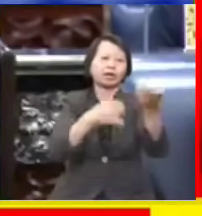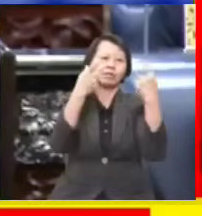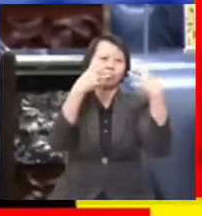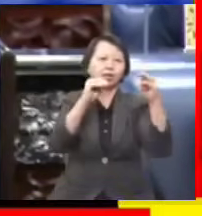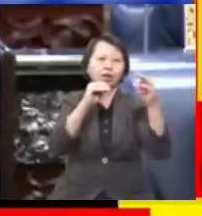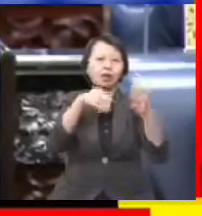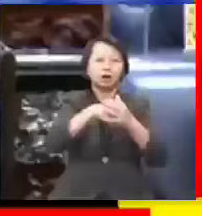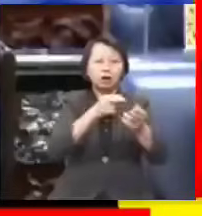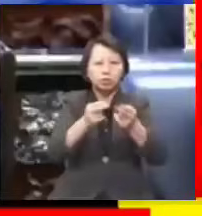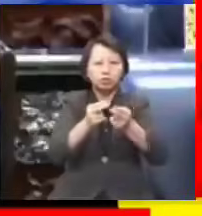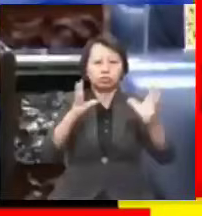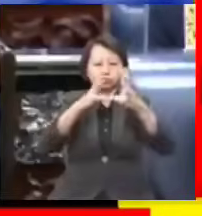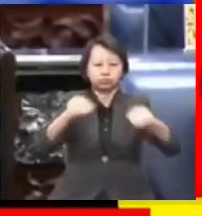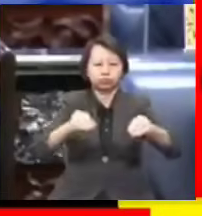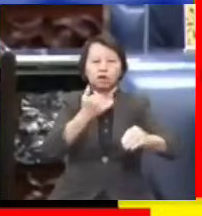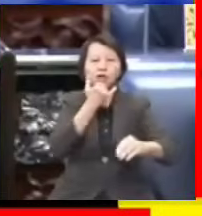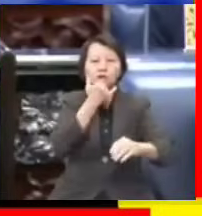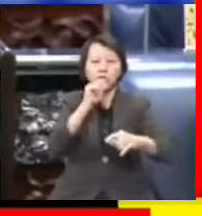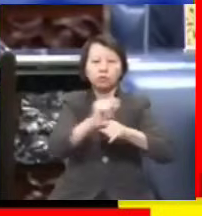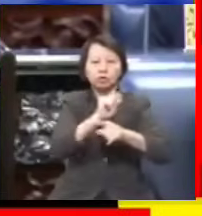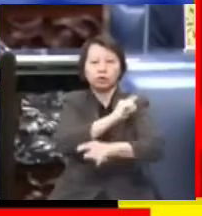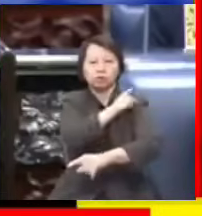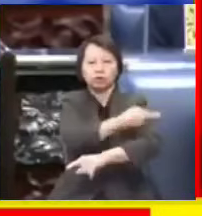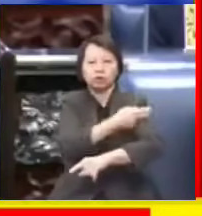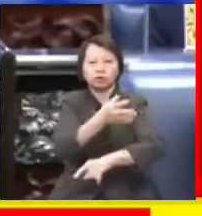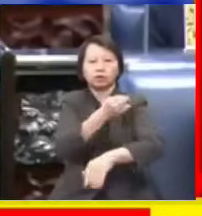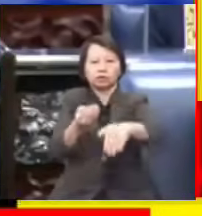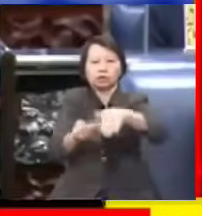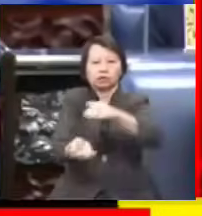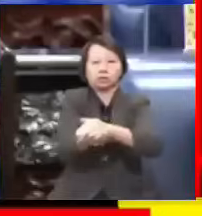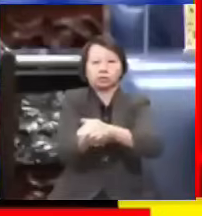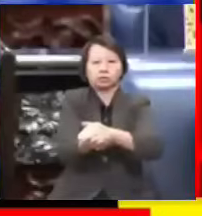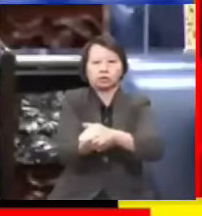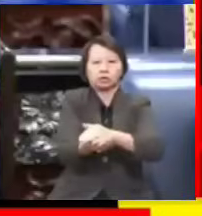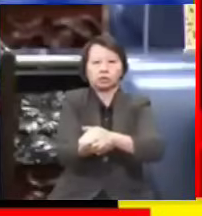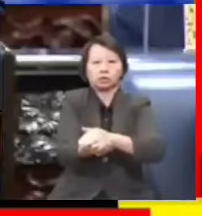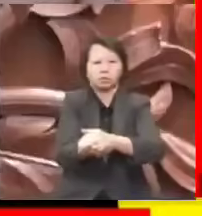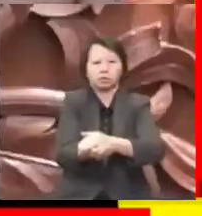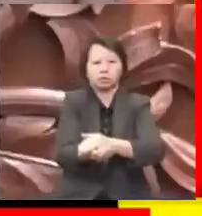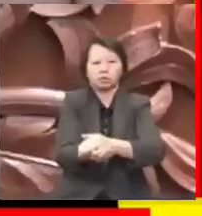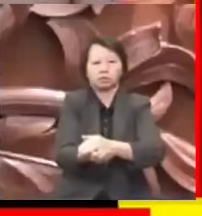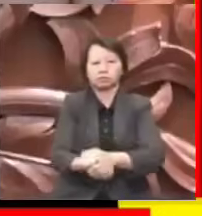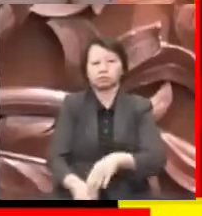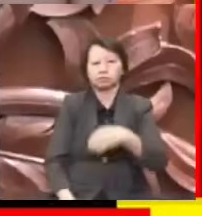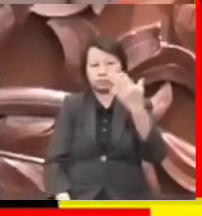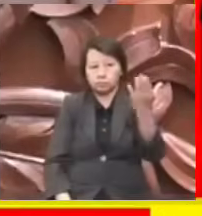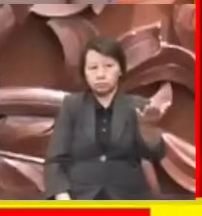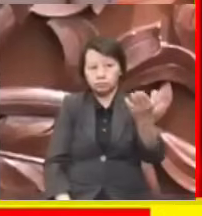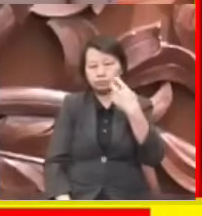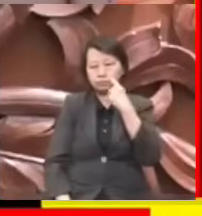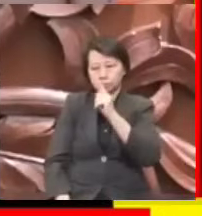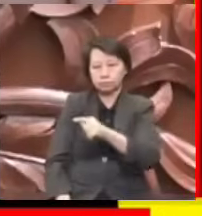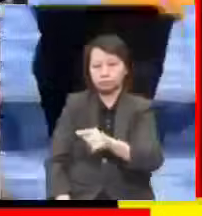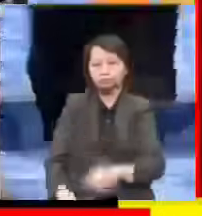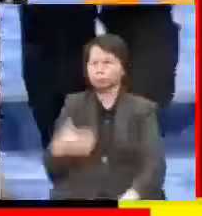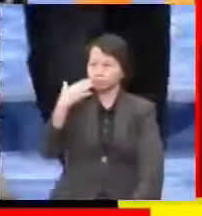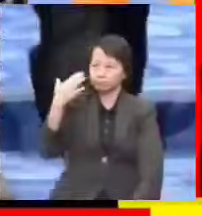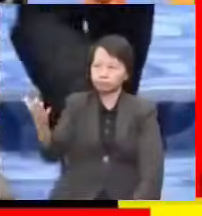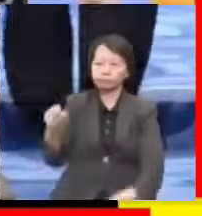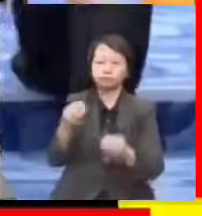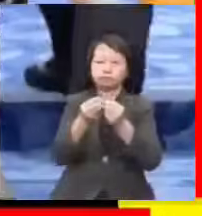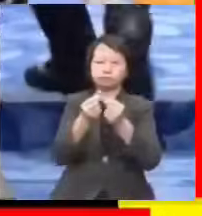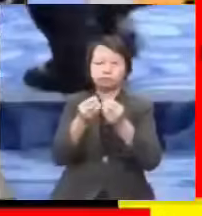usaha memerangi salah guna kuasa dan rasuah. Terima kasih. Silakan Menteri. Terima kasih Pak Simas.